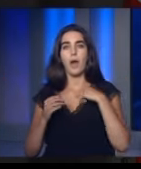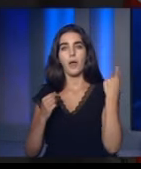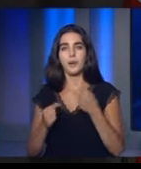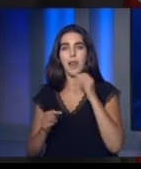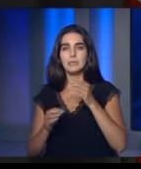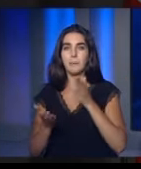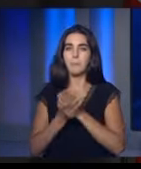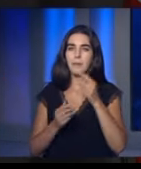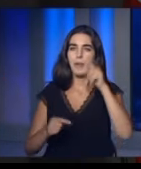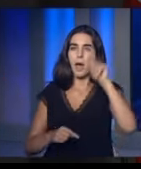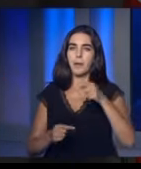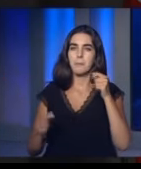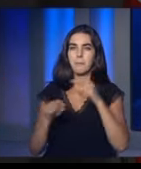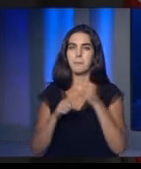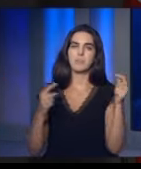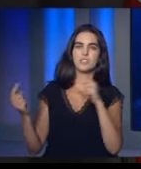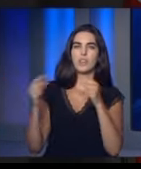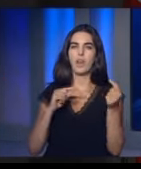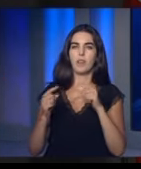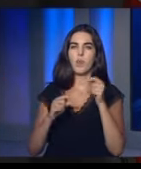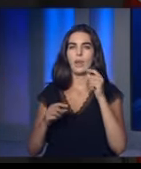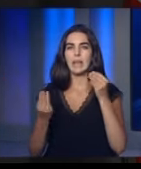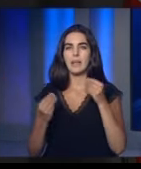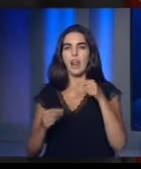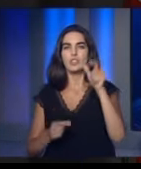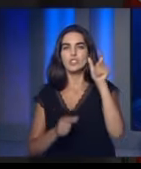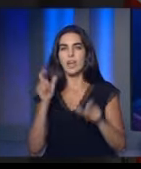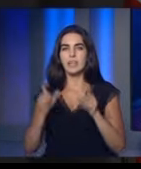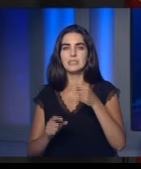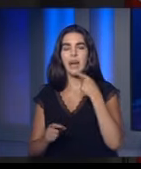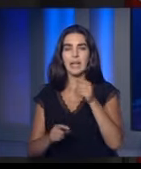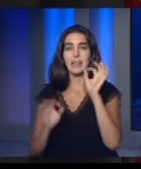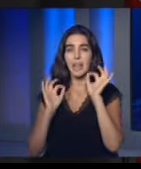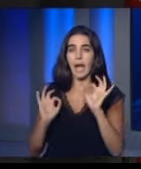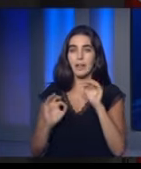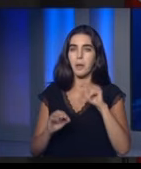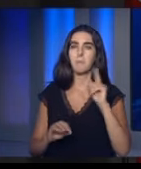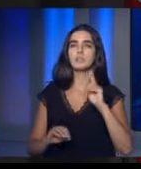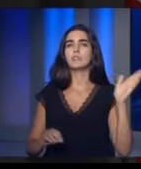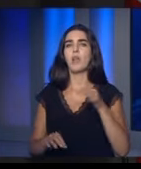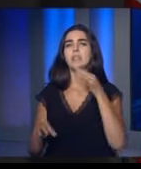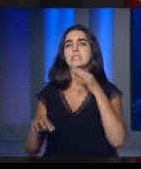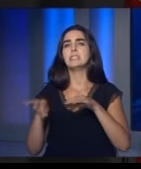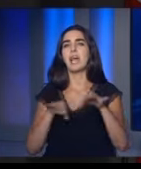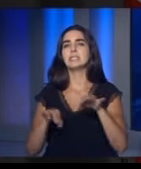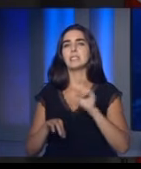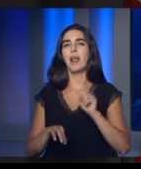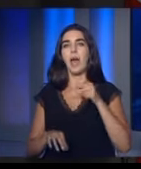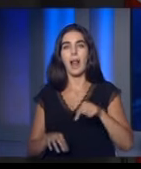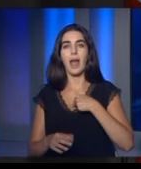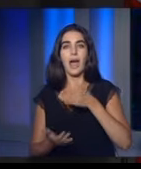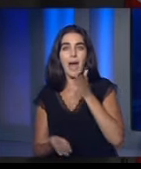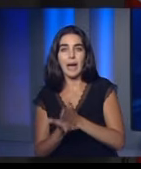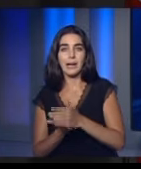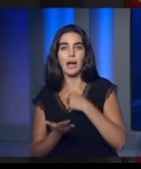وفكرت من كلمة سفارنوتس العلاقة بالملائكة، إنه السياسيين عنا كل نهار هني